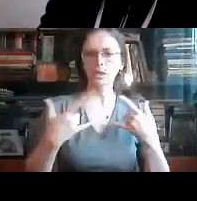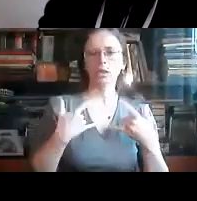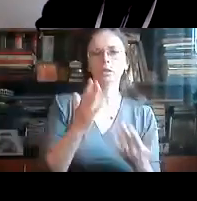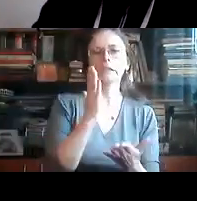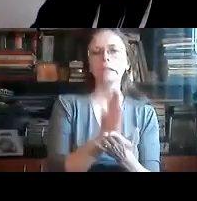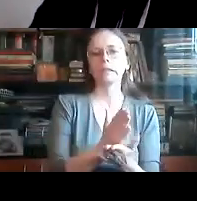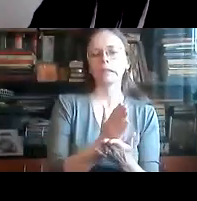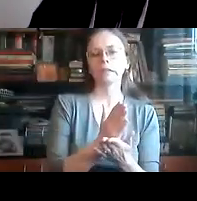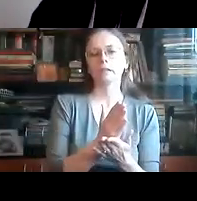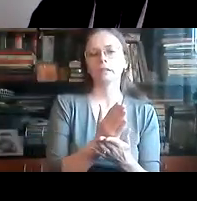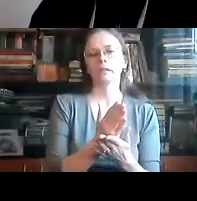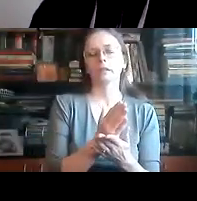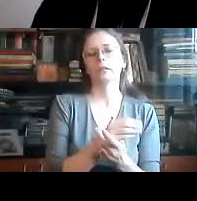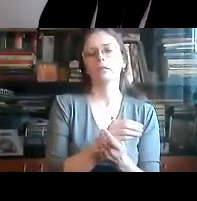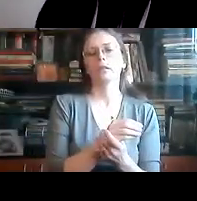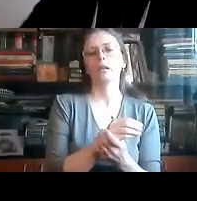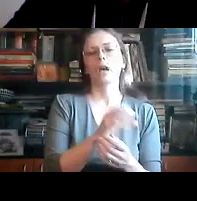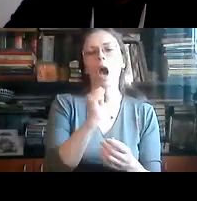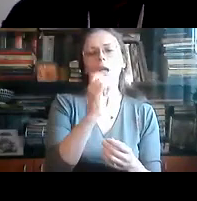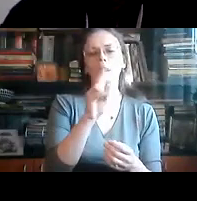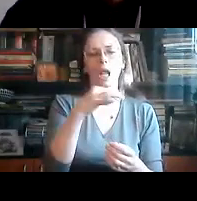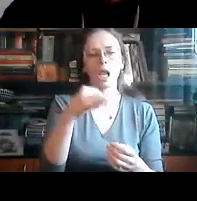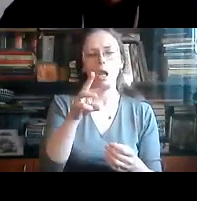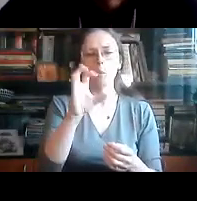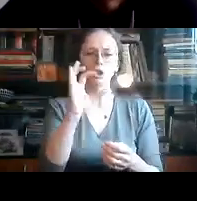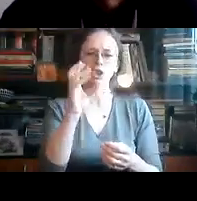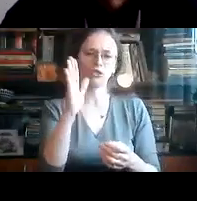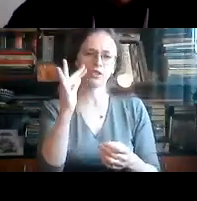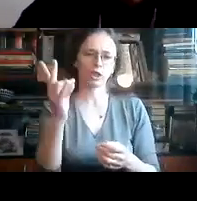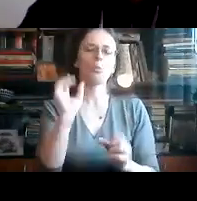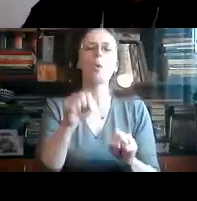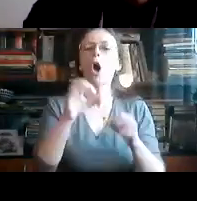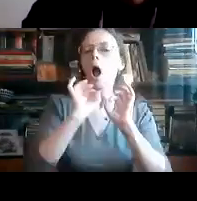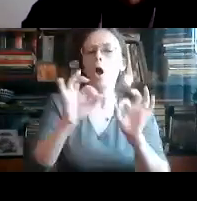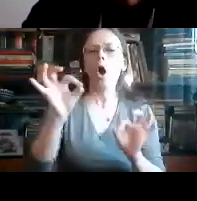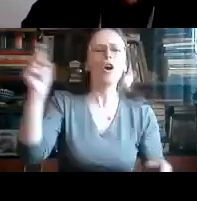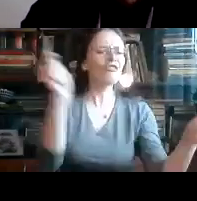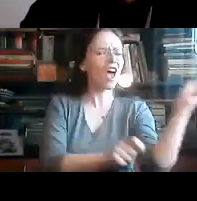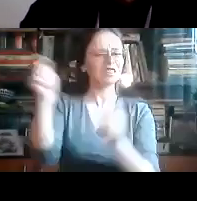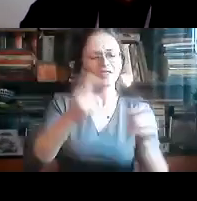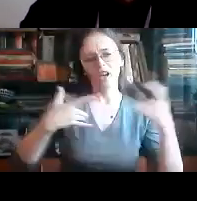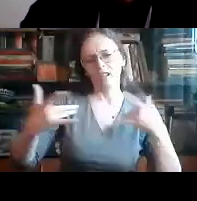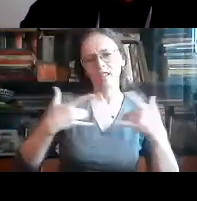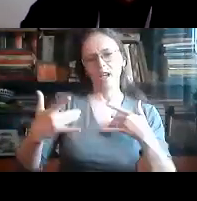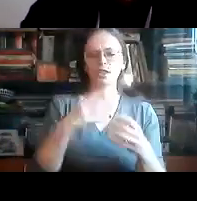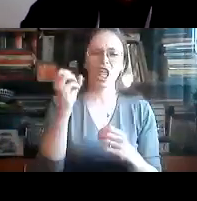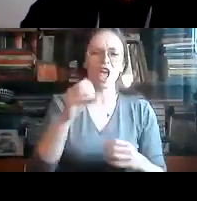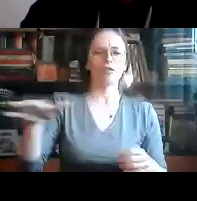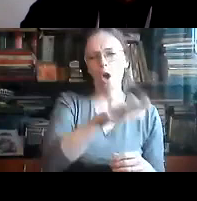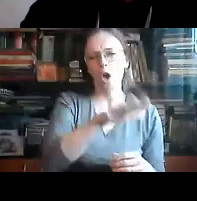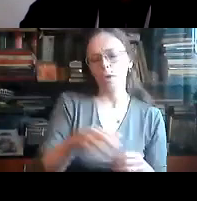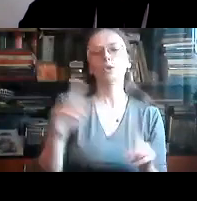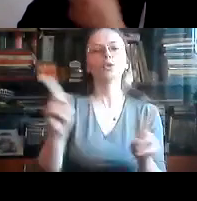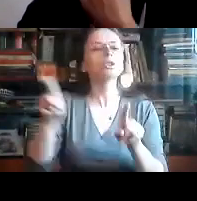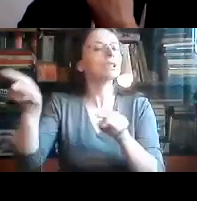который, я думаю, что может много сказать, например, о фестивалях, либо вот что там происходит, либо еще вот вообще из-за границы может